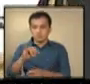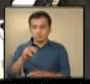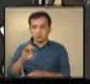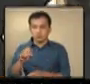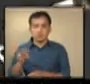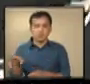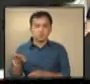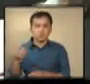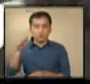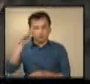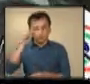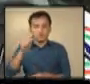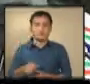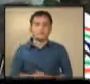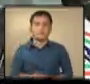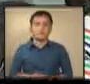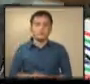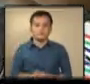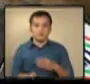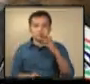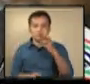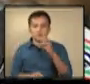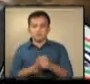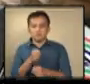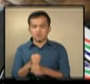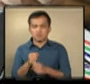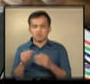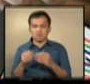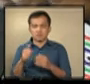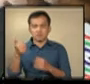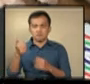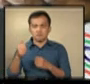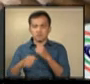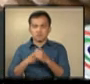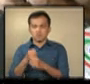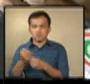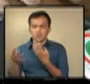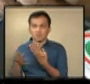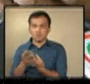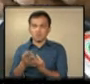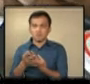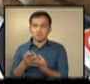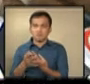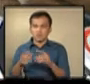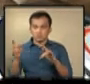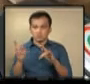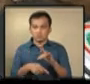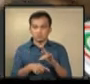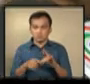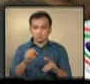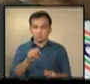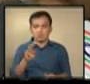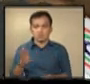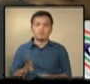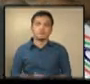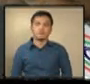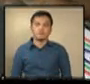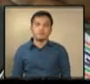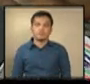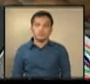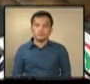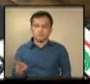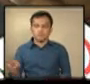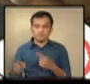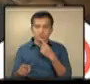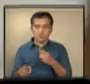umano si Acosta. 6 na taon hanggang 10 taong pagkakakulong ang ipinataw na parusa ng Sandigan Bayan. Bawal